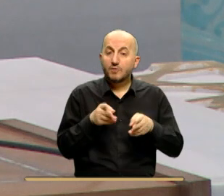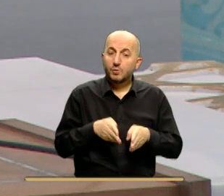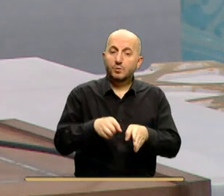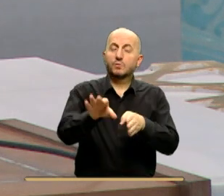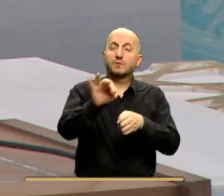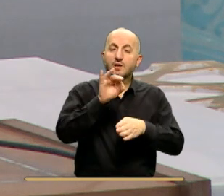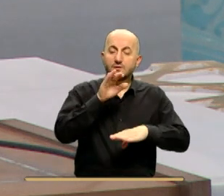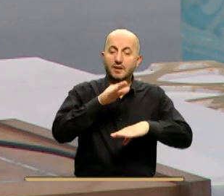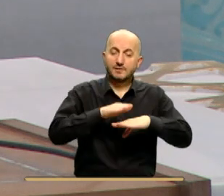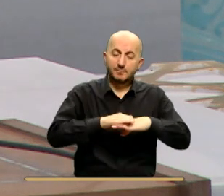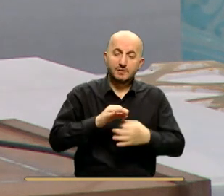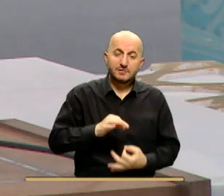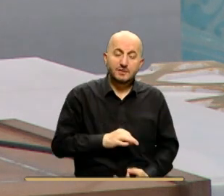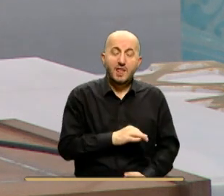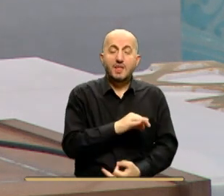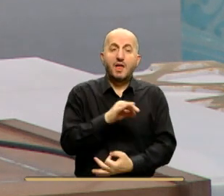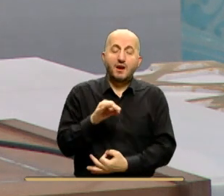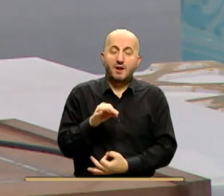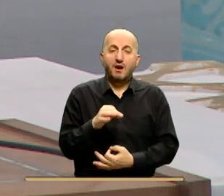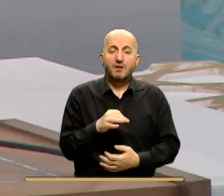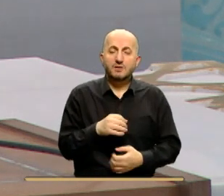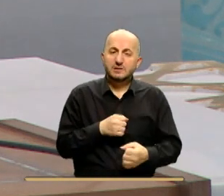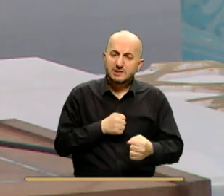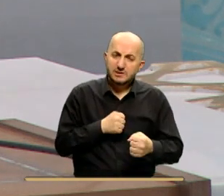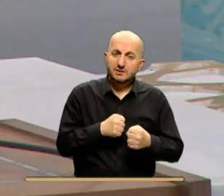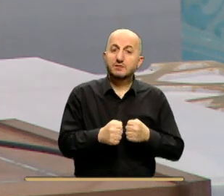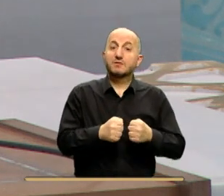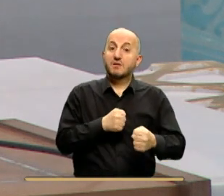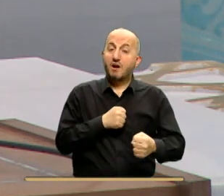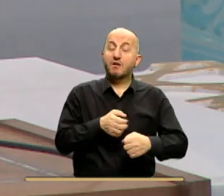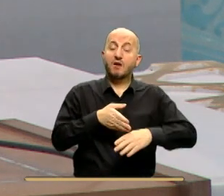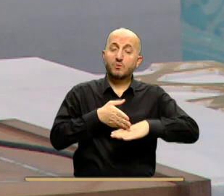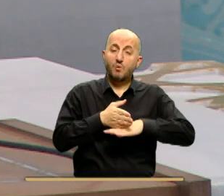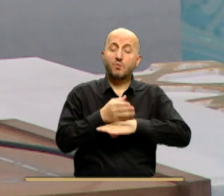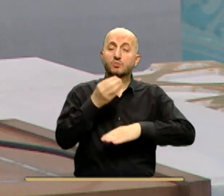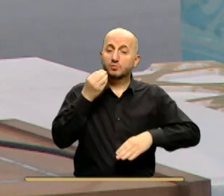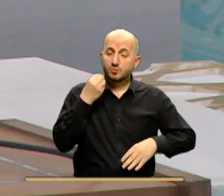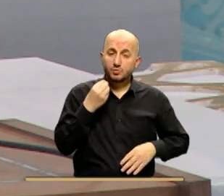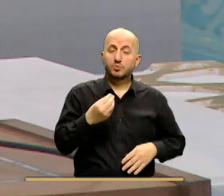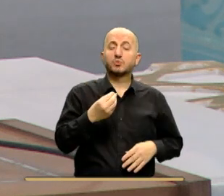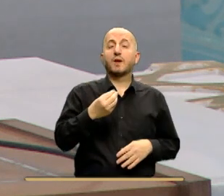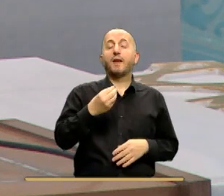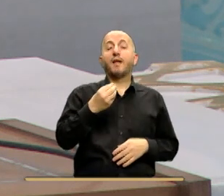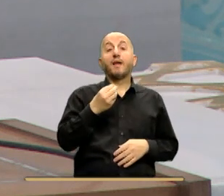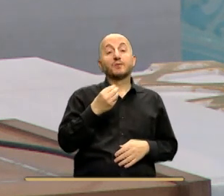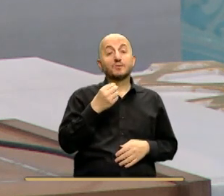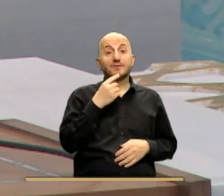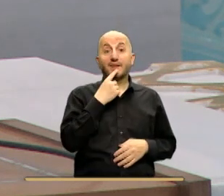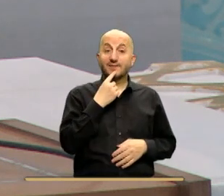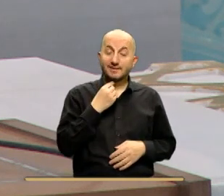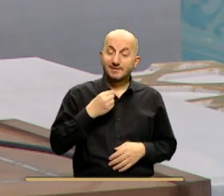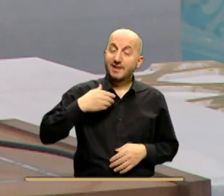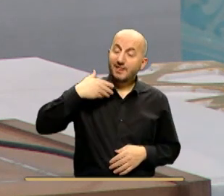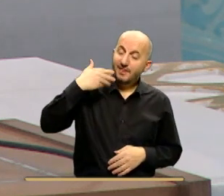ederek insanlara ısrarla doğruyu, güzeli, iyi, güzel bir üslupla